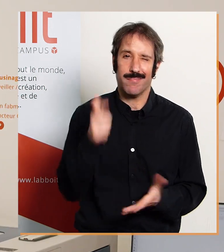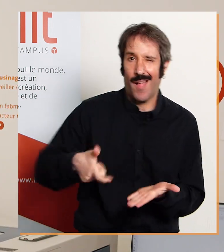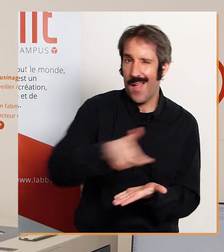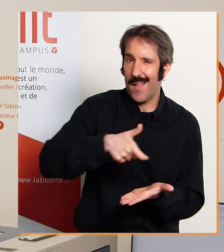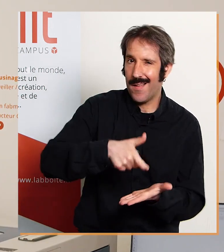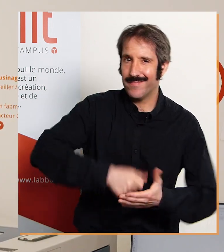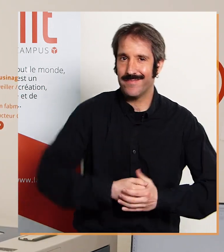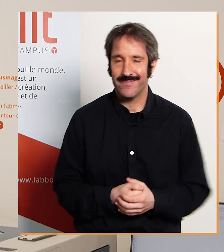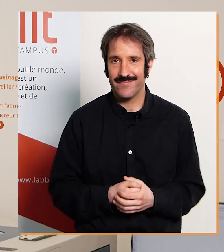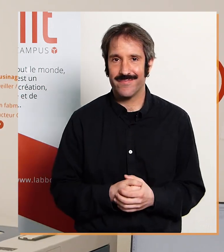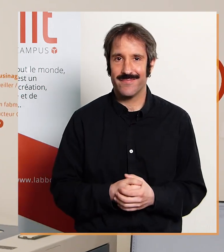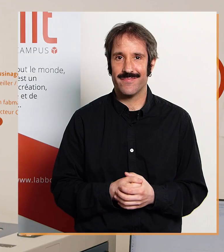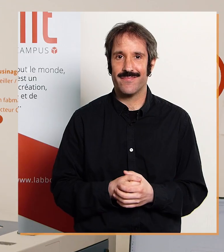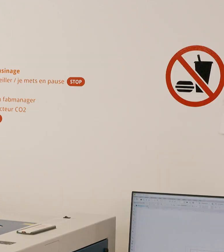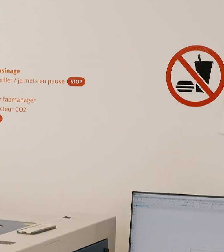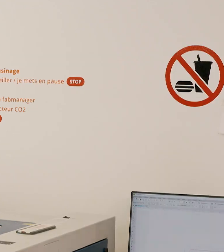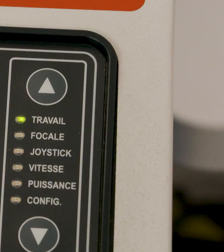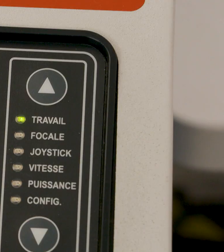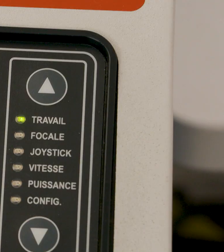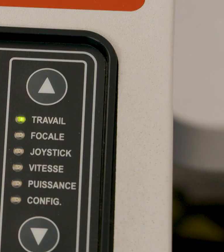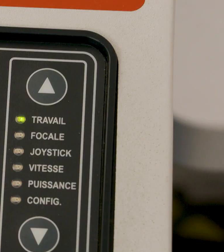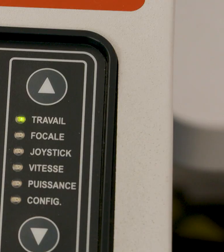Allez, on se grave notre petit projet.